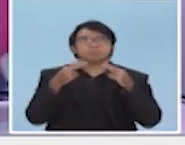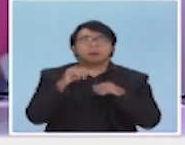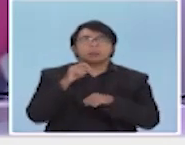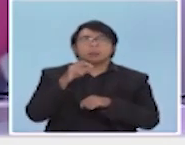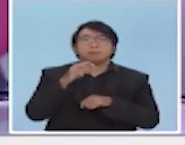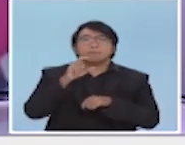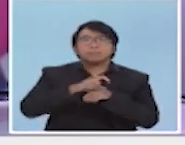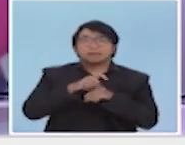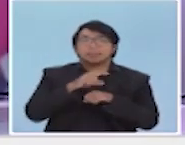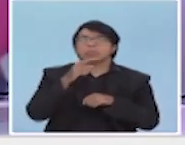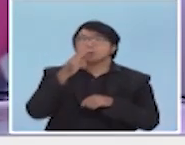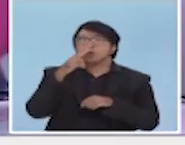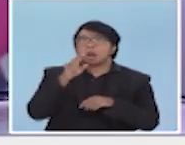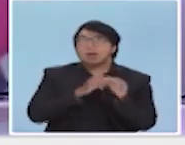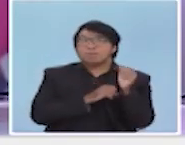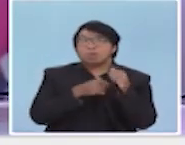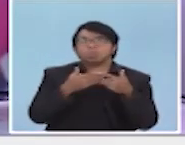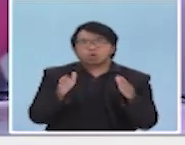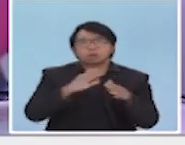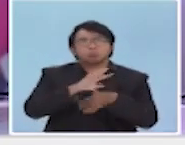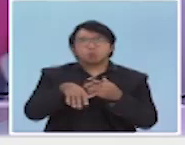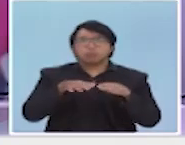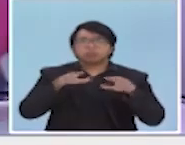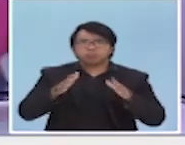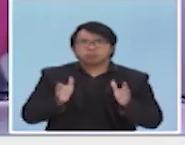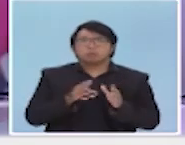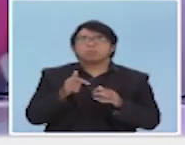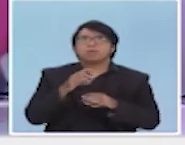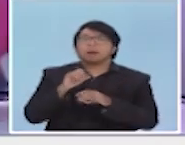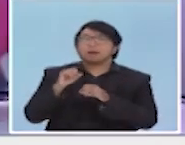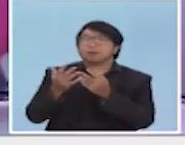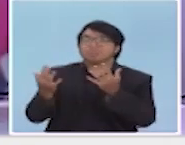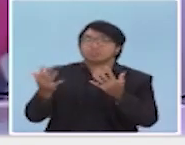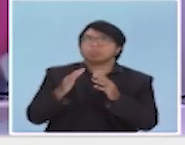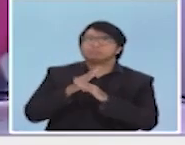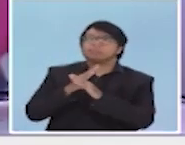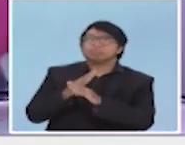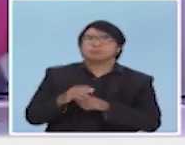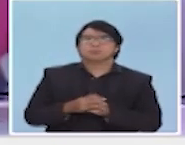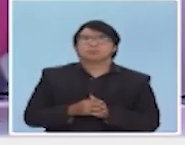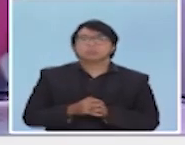Jakarta Pusat membuka seluruh bagian masjid guna mengantisipasi ramainya jemaah.